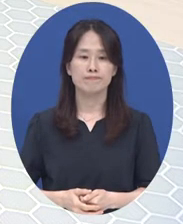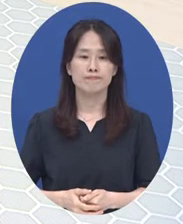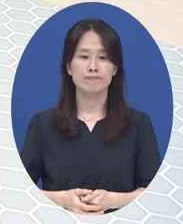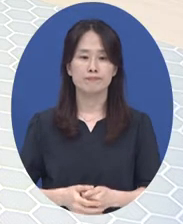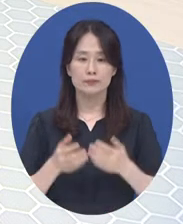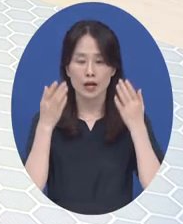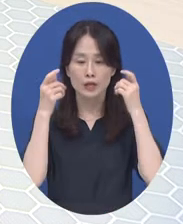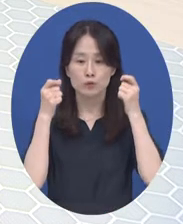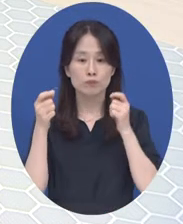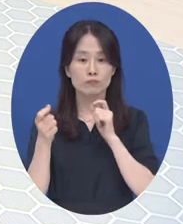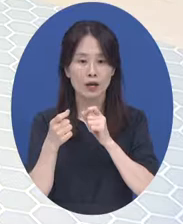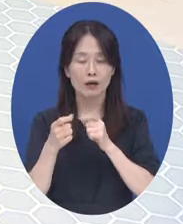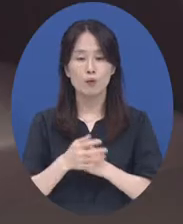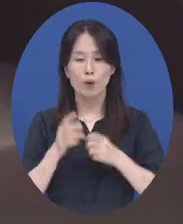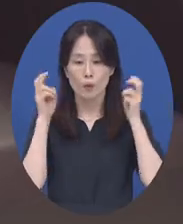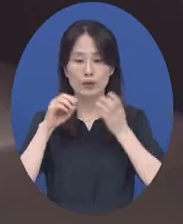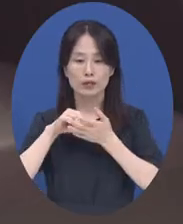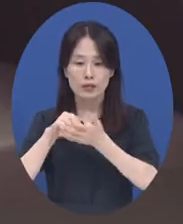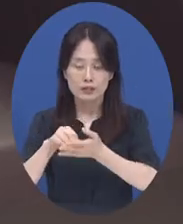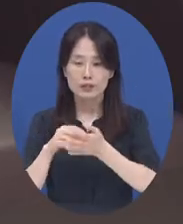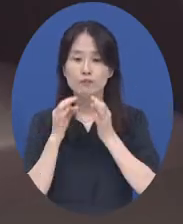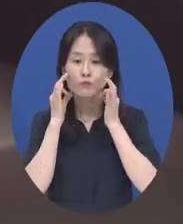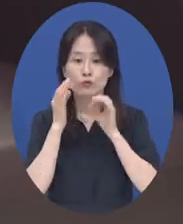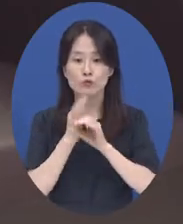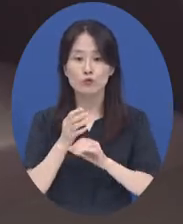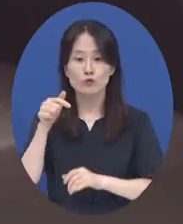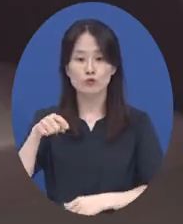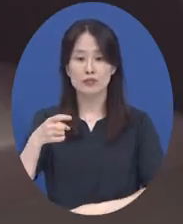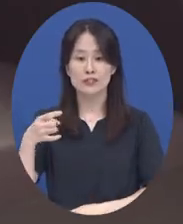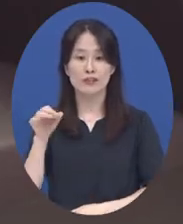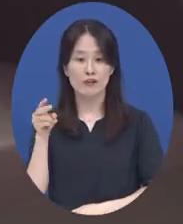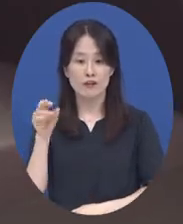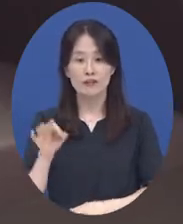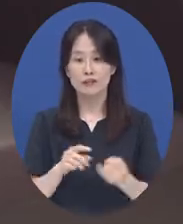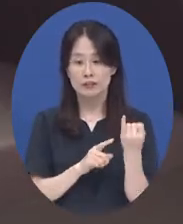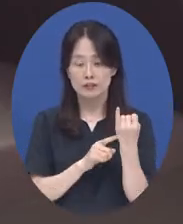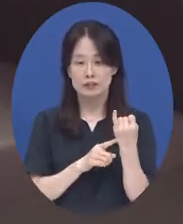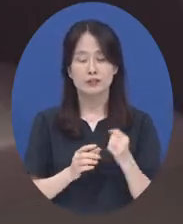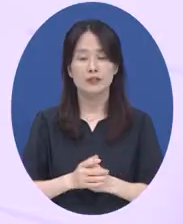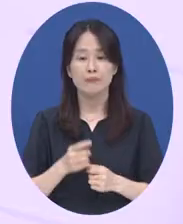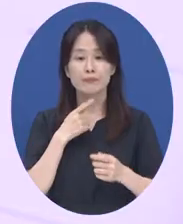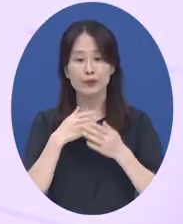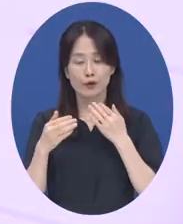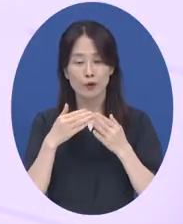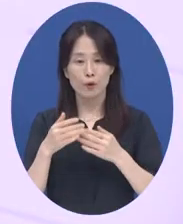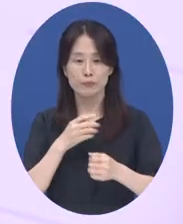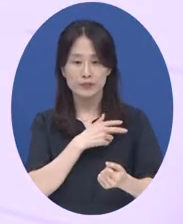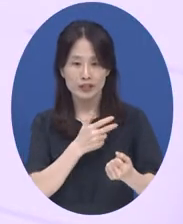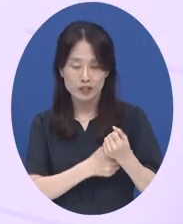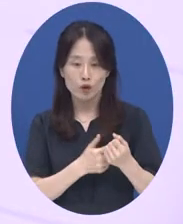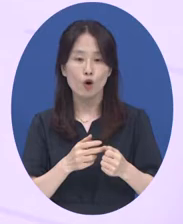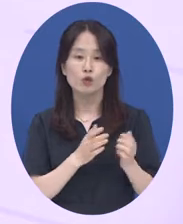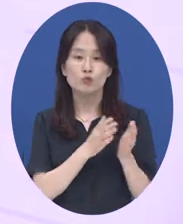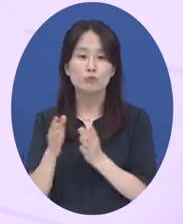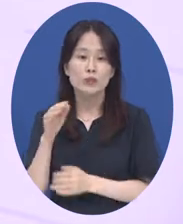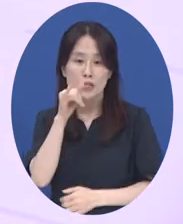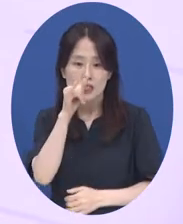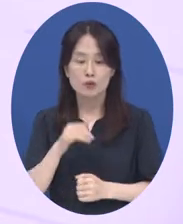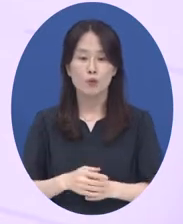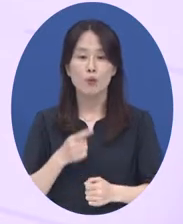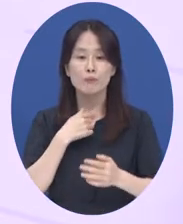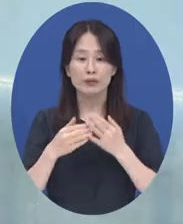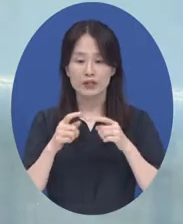학교 졸업을 앞두고 취업 시장에 뛰어든 구형 c 틈틈이 스펙 관리를 하면서 지원 기업 을 파악하고 역사